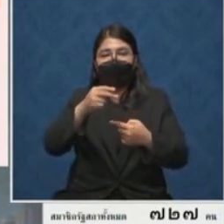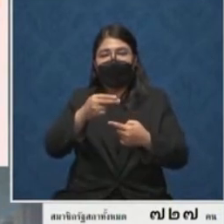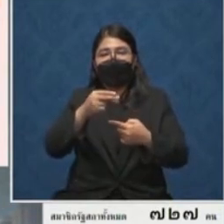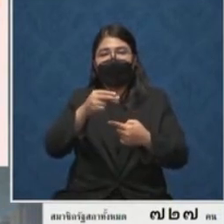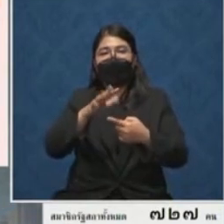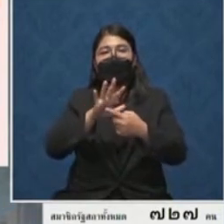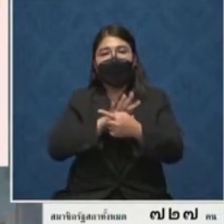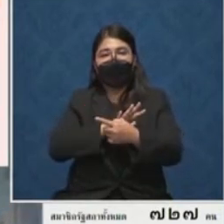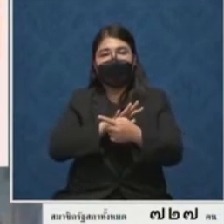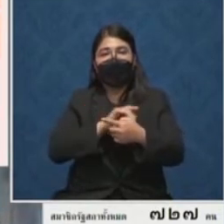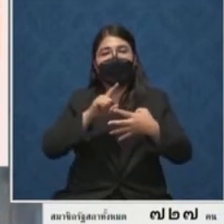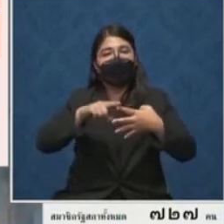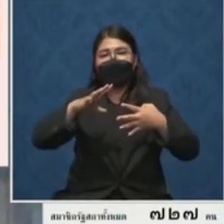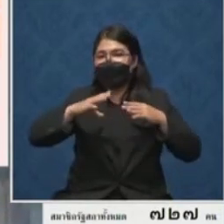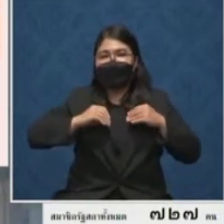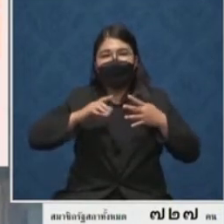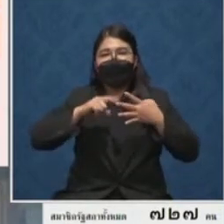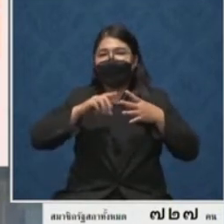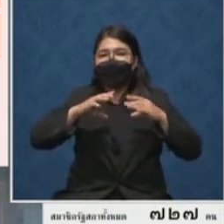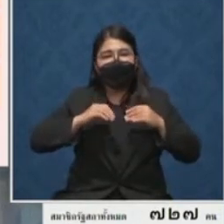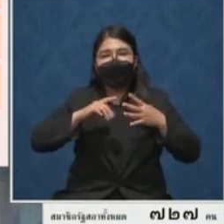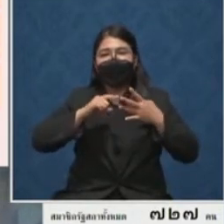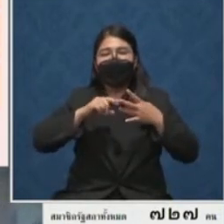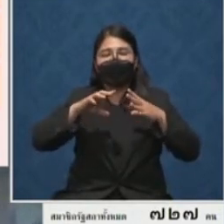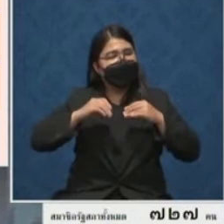3ไม่รับหลักการ4ไม่รับหลักการ